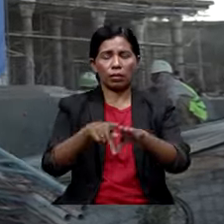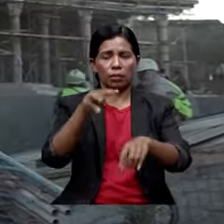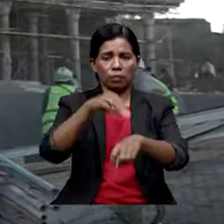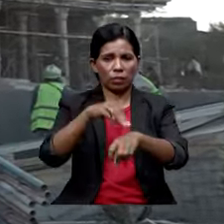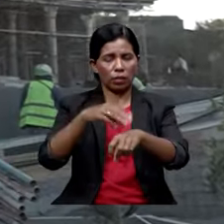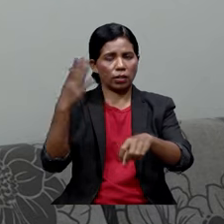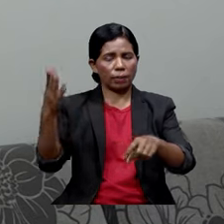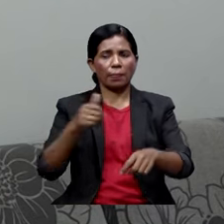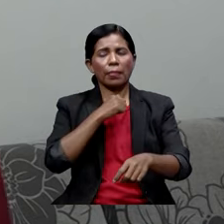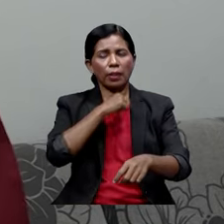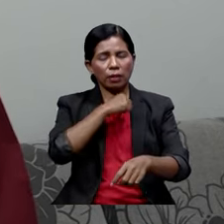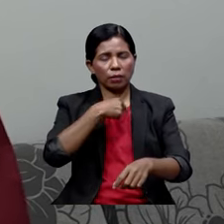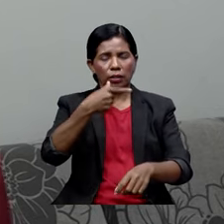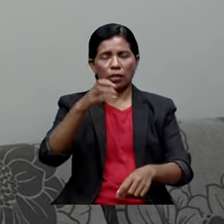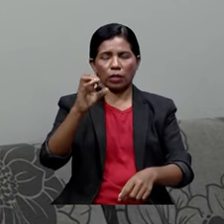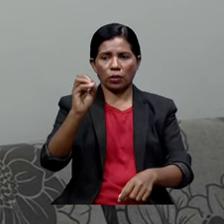rel